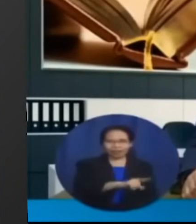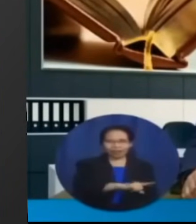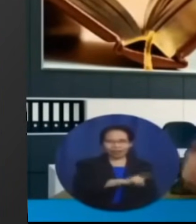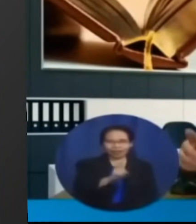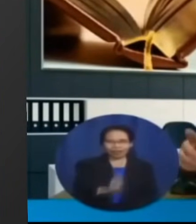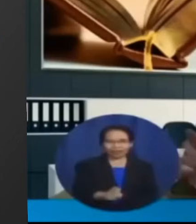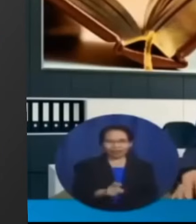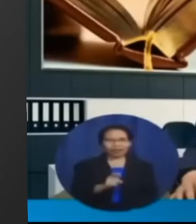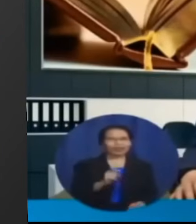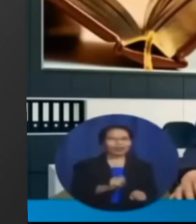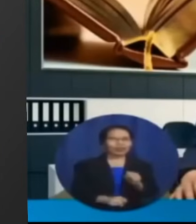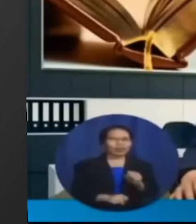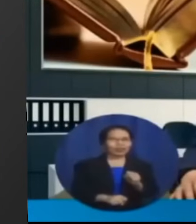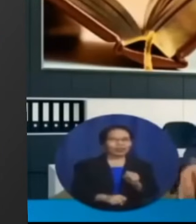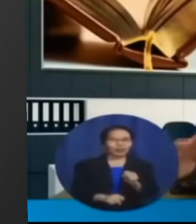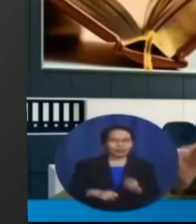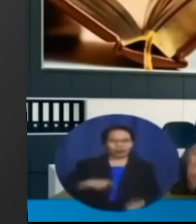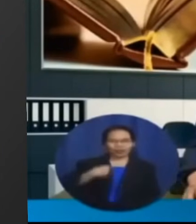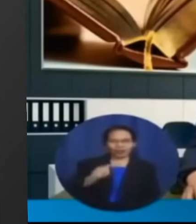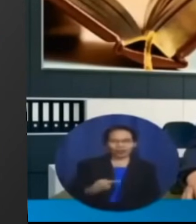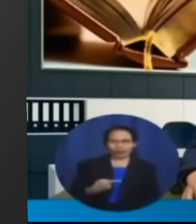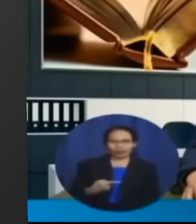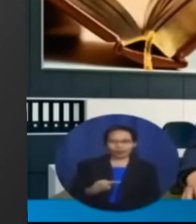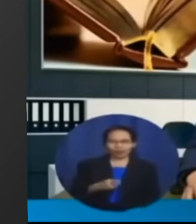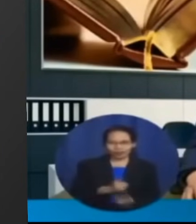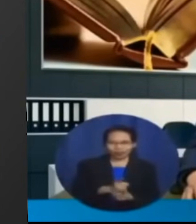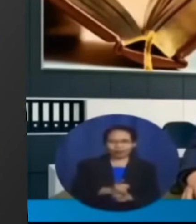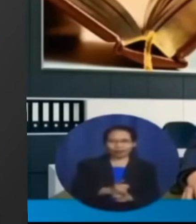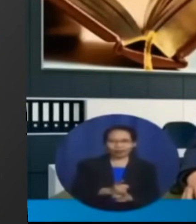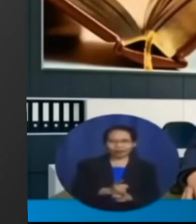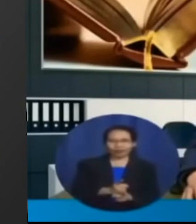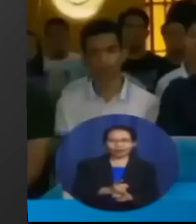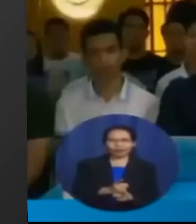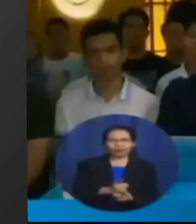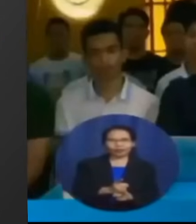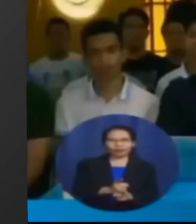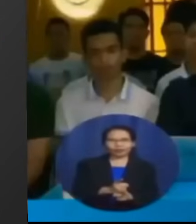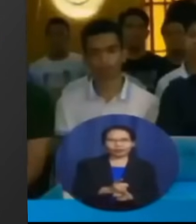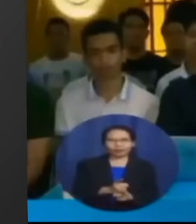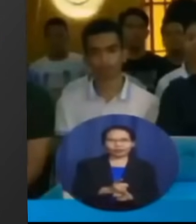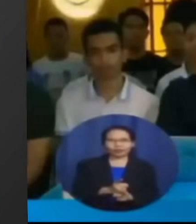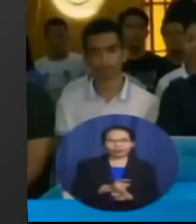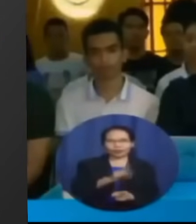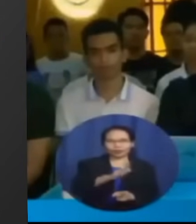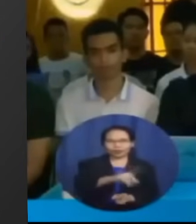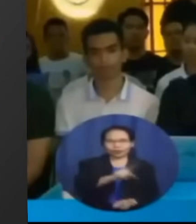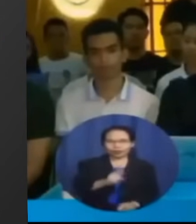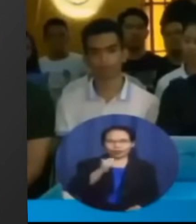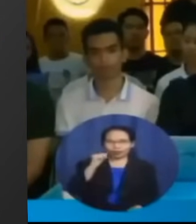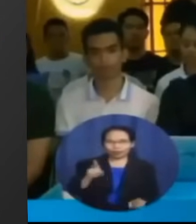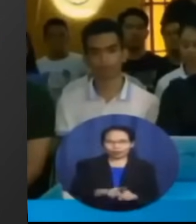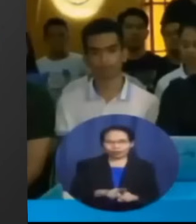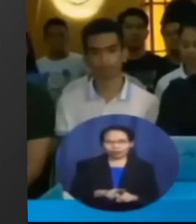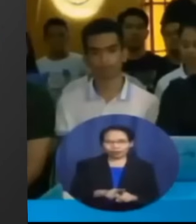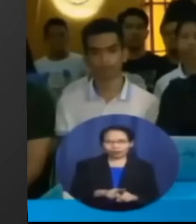yung kapatid, kaya sinabi ko yung totoo. Sa iyong tanong, kapatid,